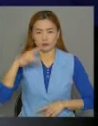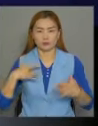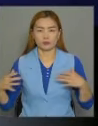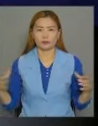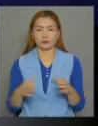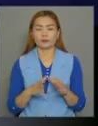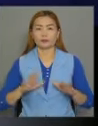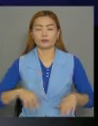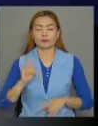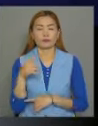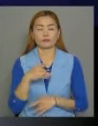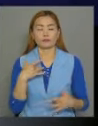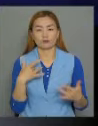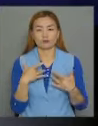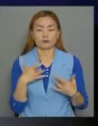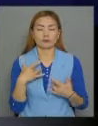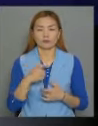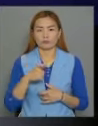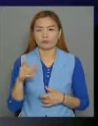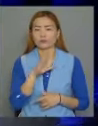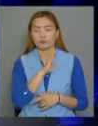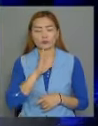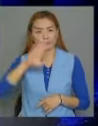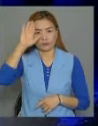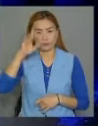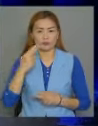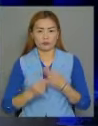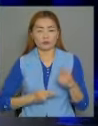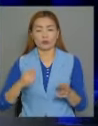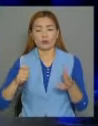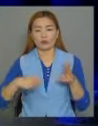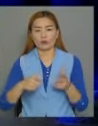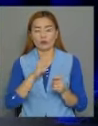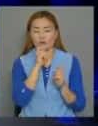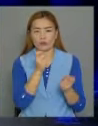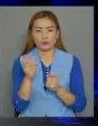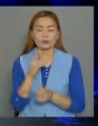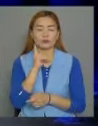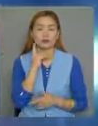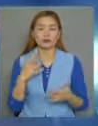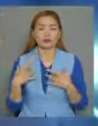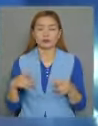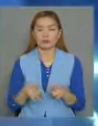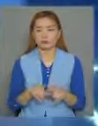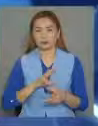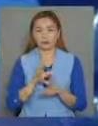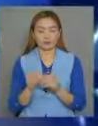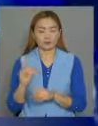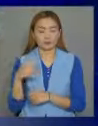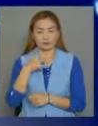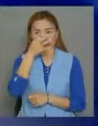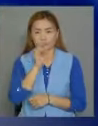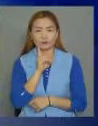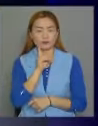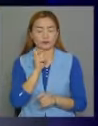драма театры үздік актері мен актрисасы, үздік режиссер, суретші анықталды. Сондай-ақ жастар театрының да жыл бойы оза шапқан таланттары